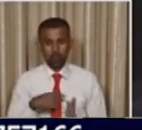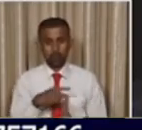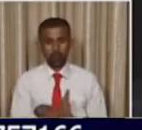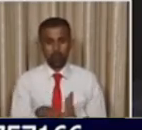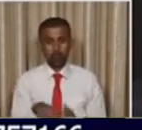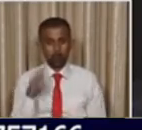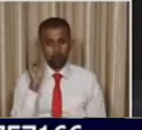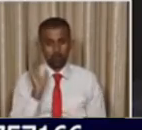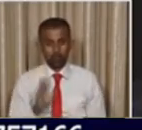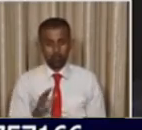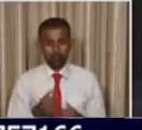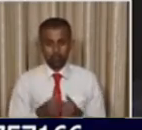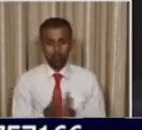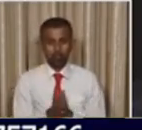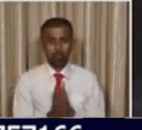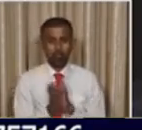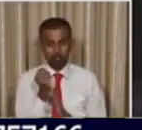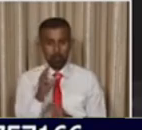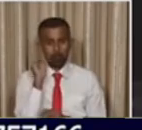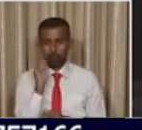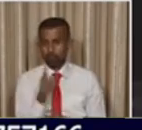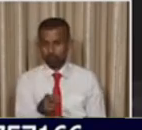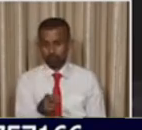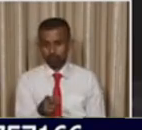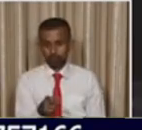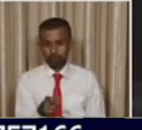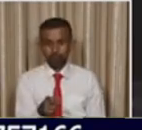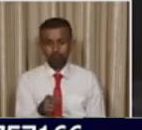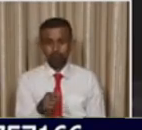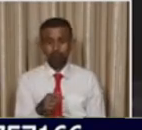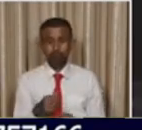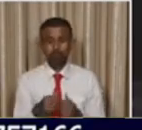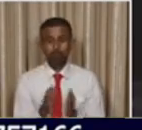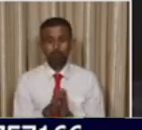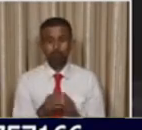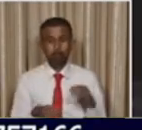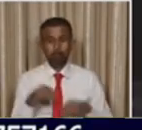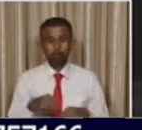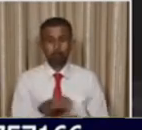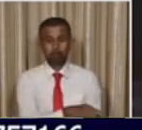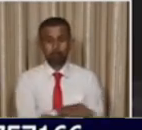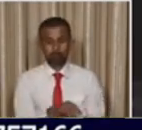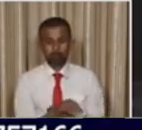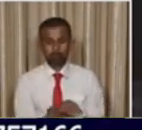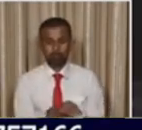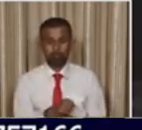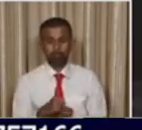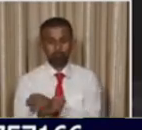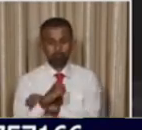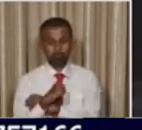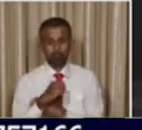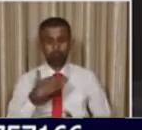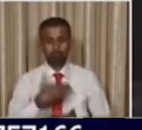மக்களின் சுயநிர்ணய உரிமை அங்கீகரிக்கப்பட வேண்டும். அந்த அடிப்படையில் ஒரு சமஸ்டி அரசியலமைப்பை கொண்டு வர வேண்டும். ஆகவே நீங்கள் இந்த அரசு செய்த